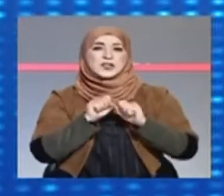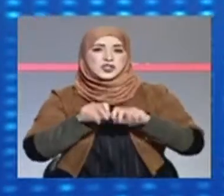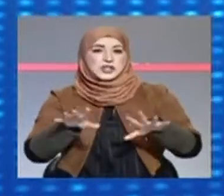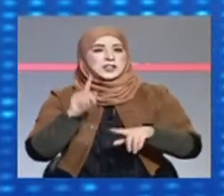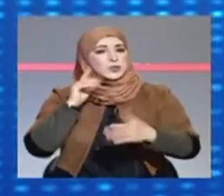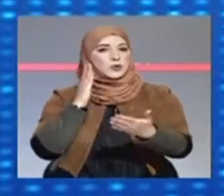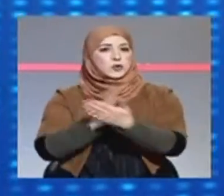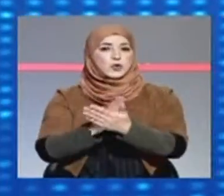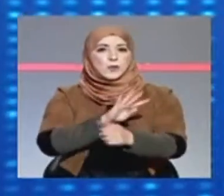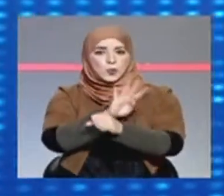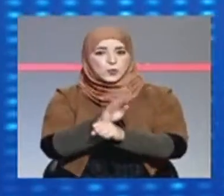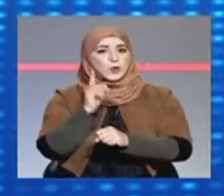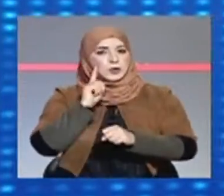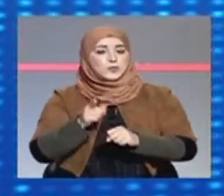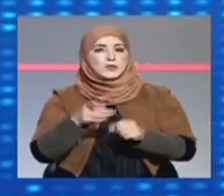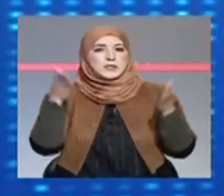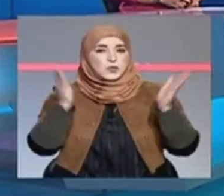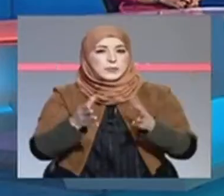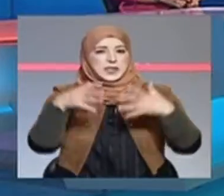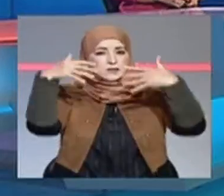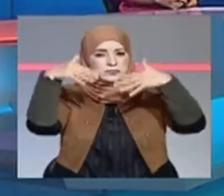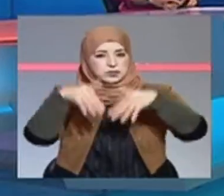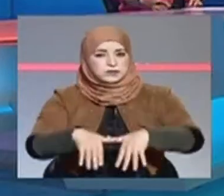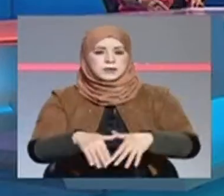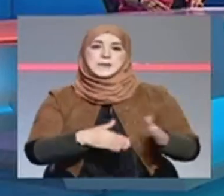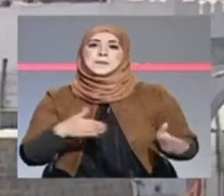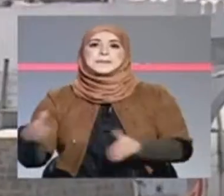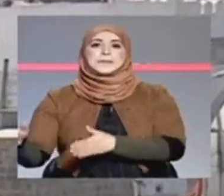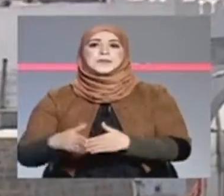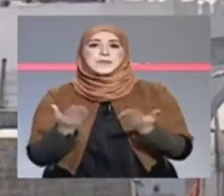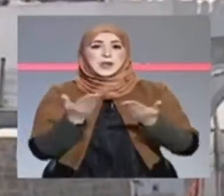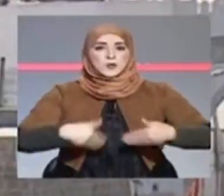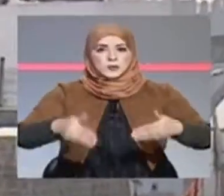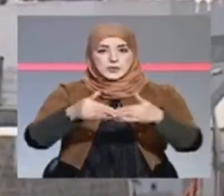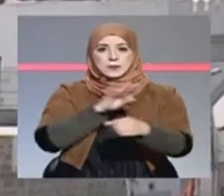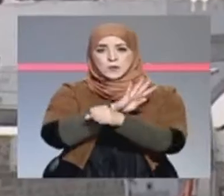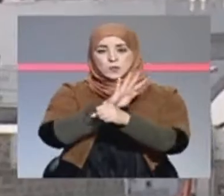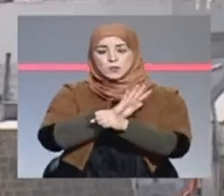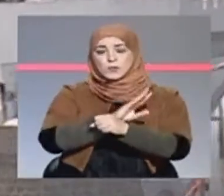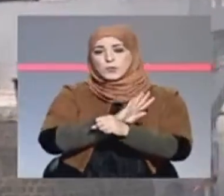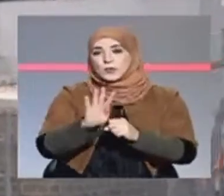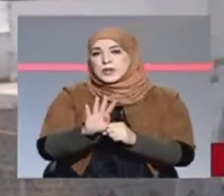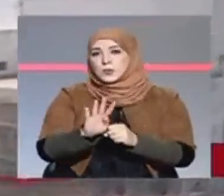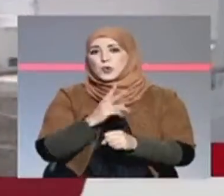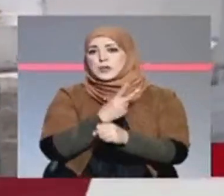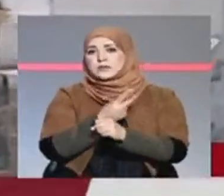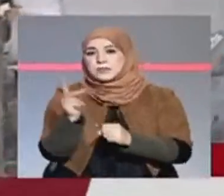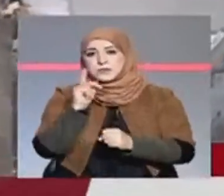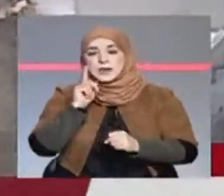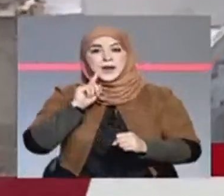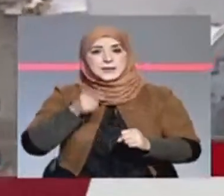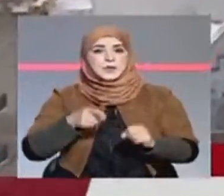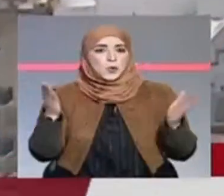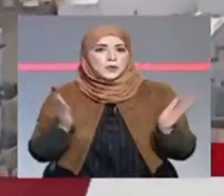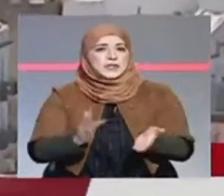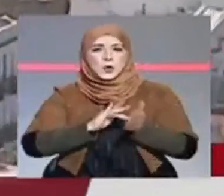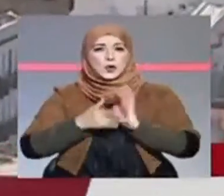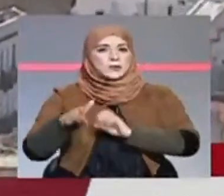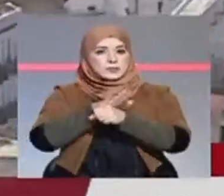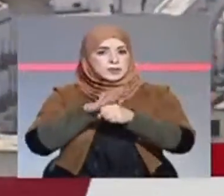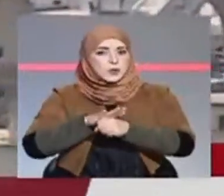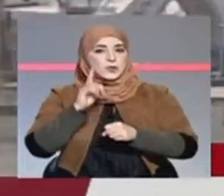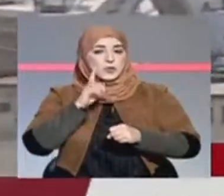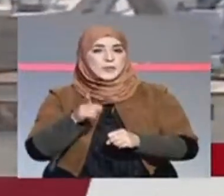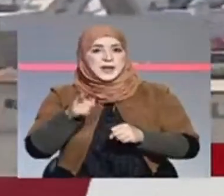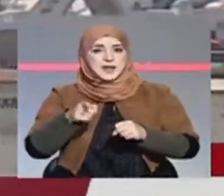انهيار المنظومه الصحيه وضع وبائي خطير يبتسم بارتفاع الضغط على المنظومه الصحيه ما